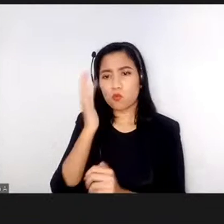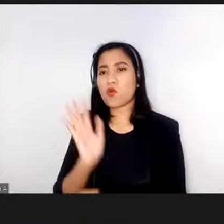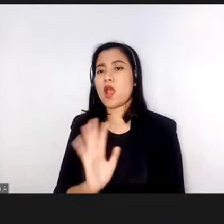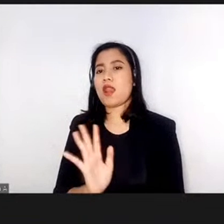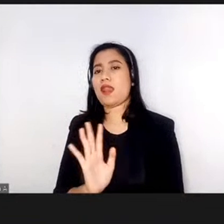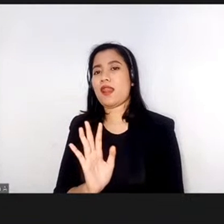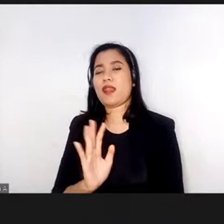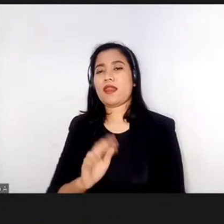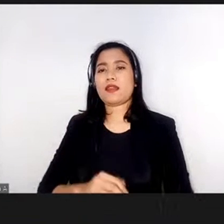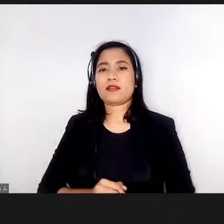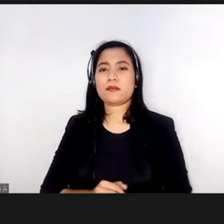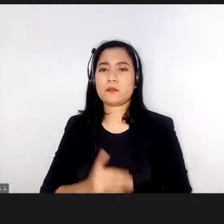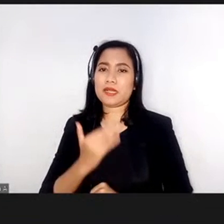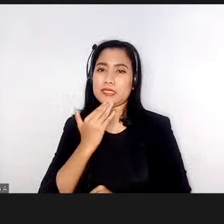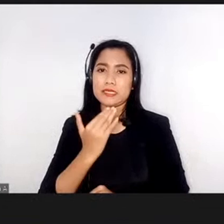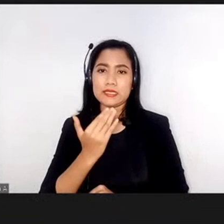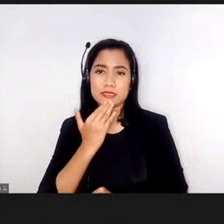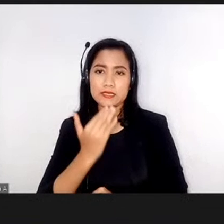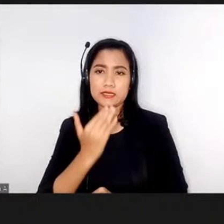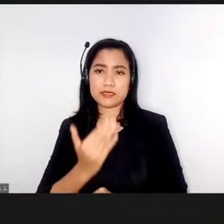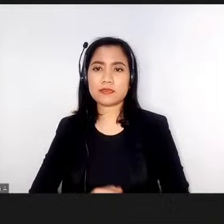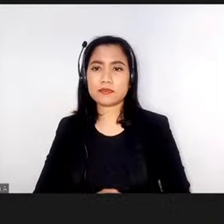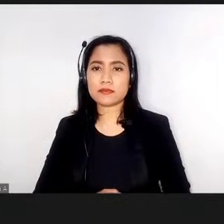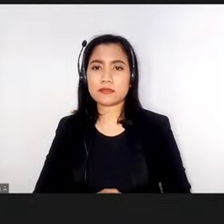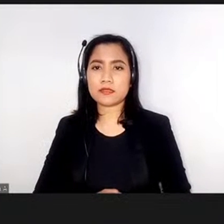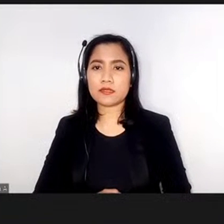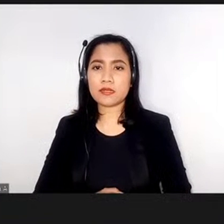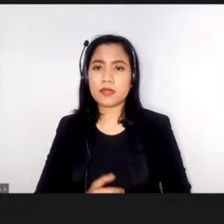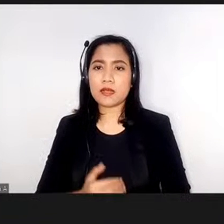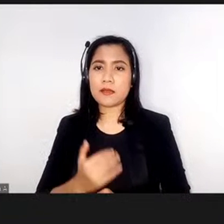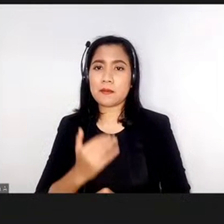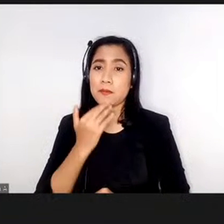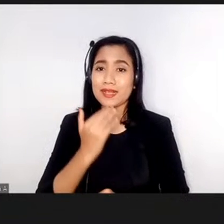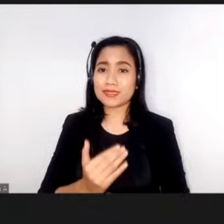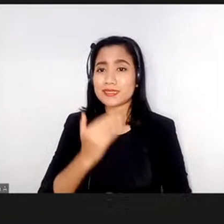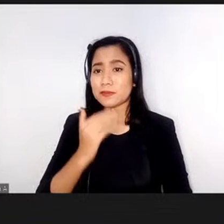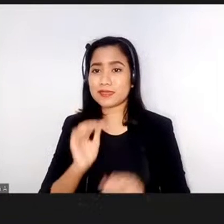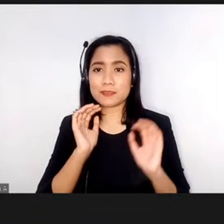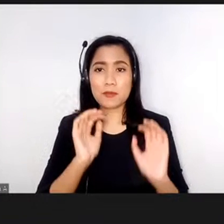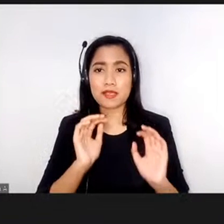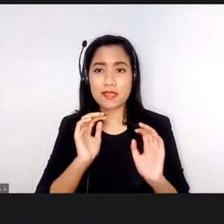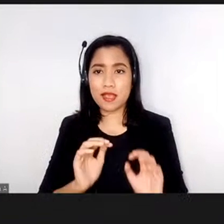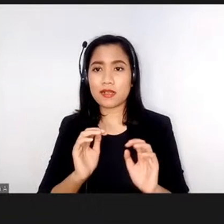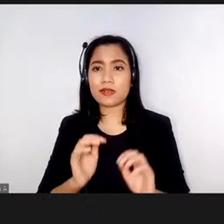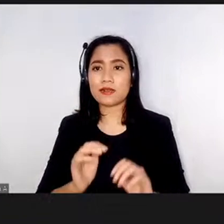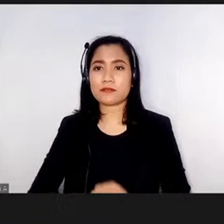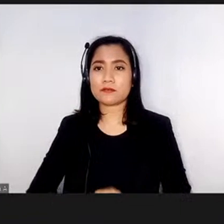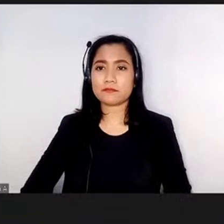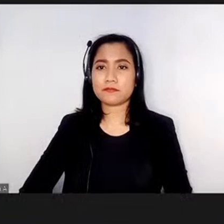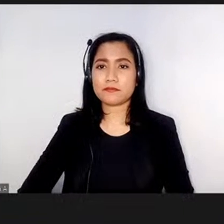Terima kasih Terima kasih banyak terima kasih banyak Ibu